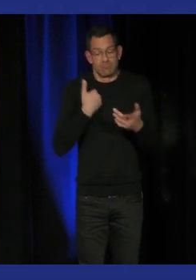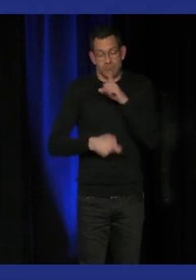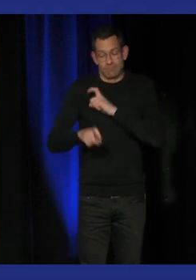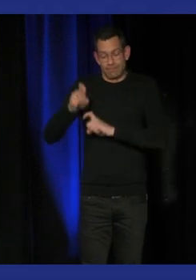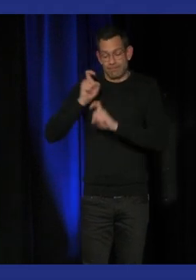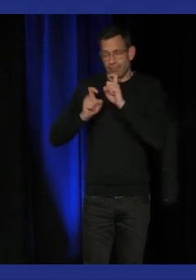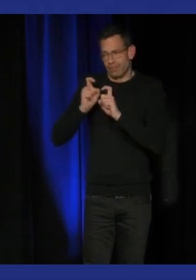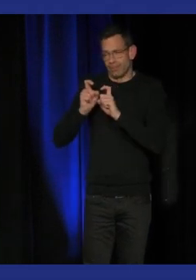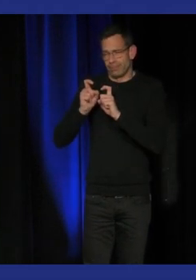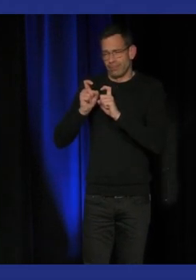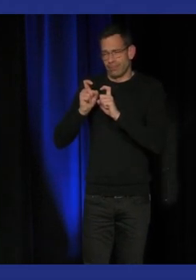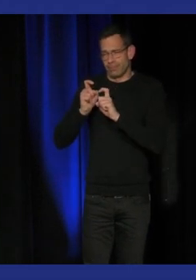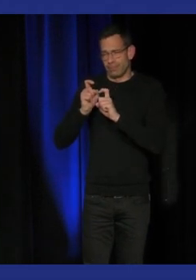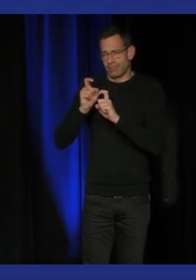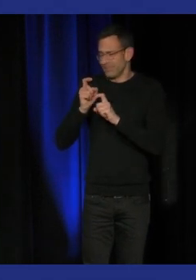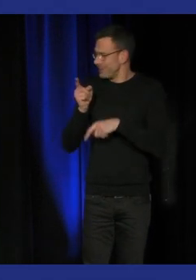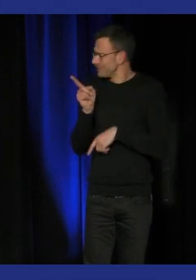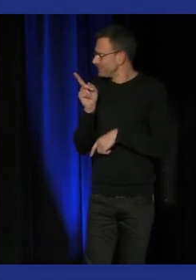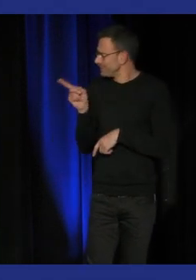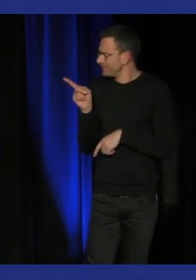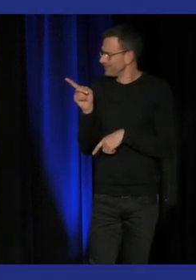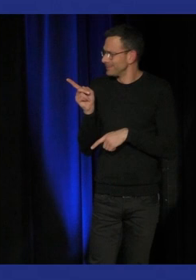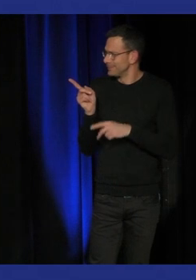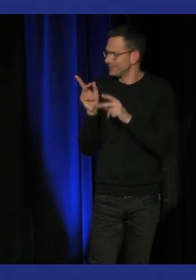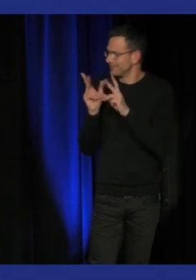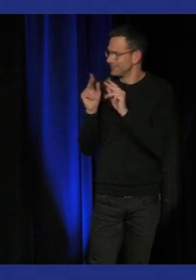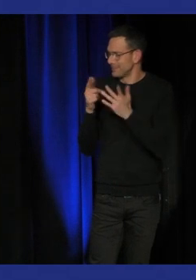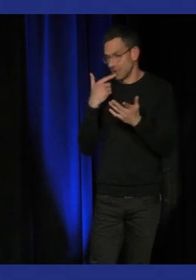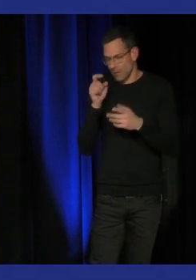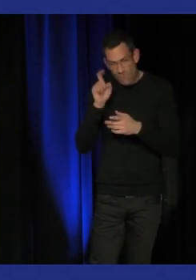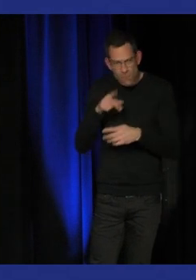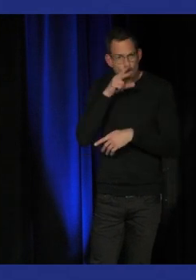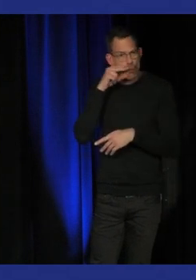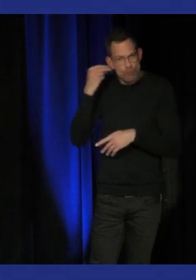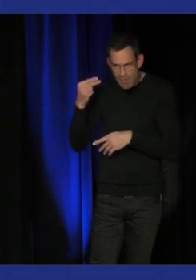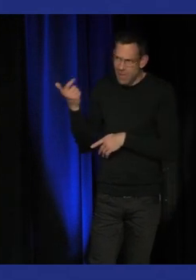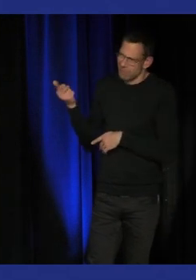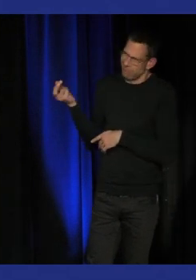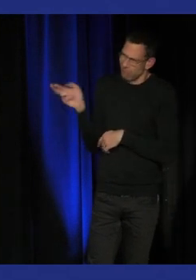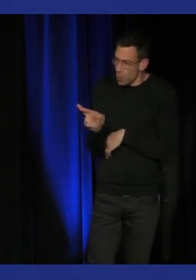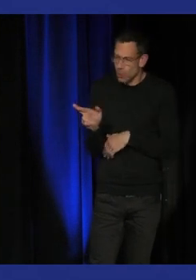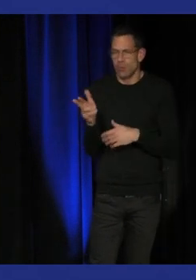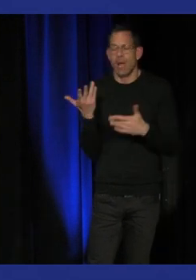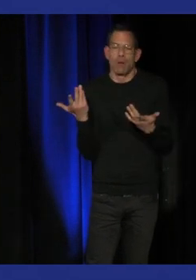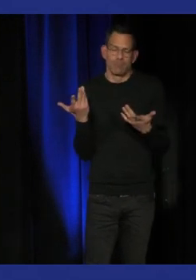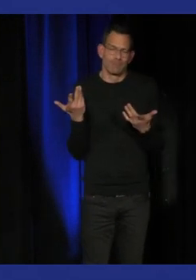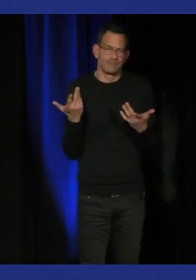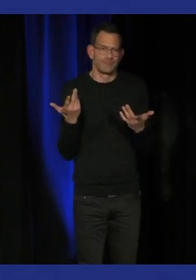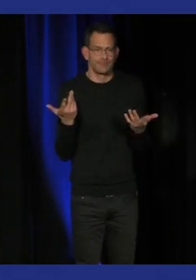le côté, ce que vous avez abordé, de remettre de l'humain. En France, alors, il faut quand même savoir